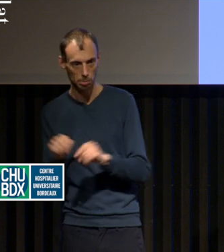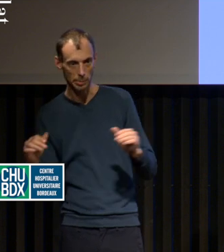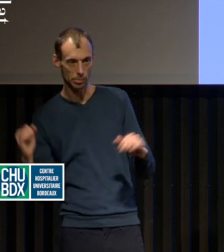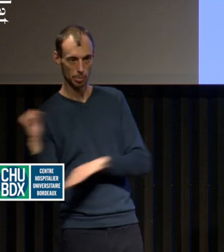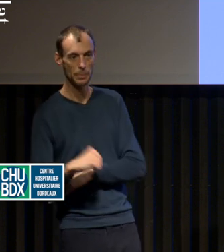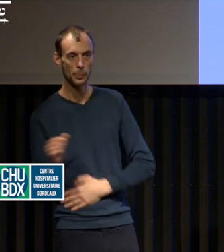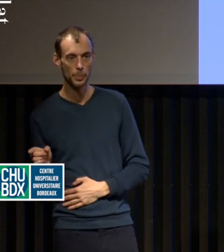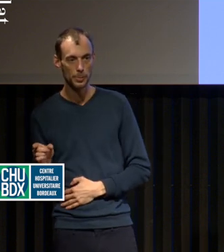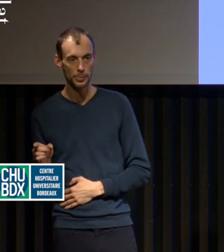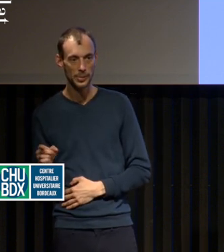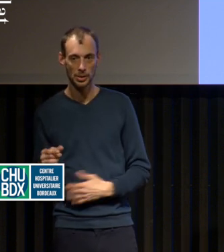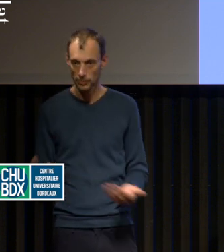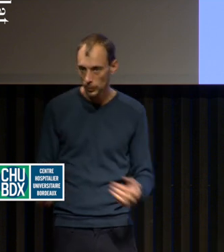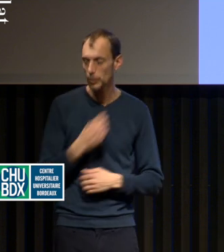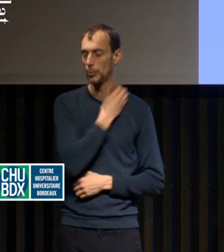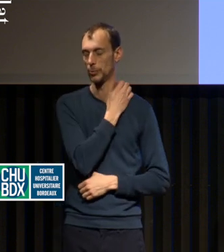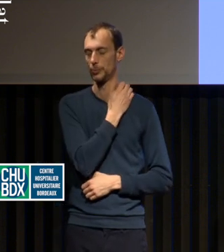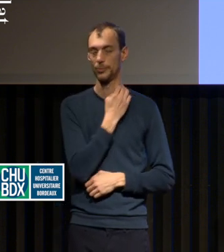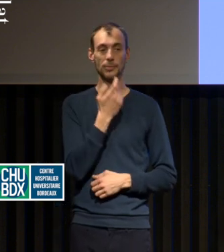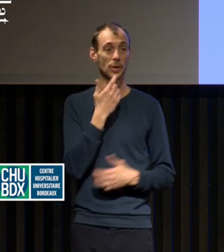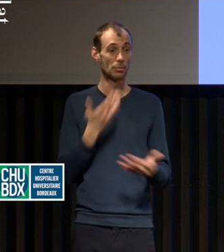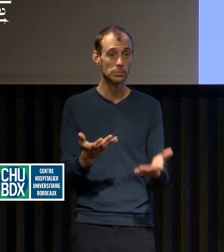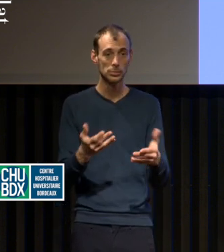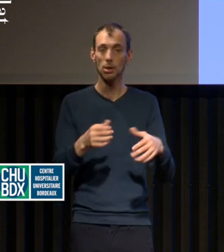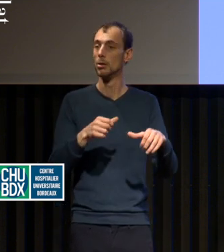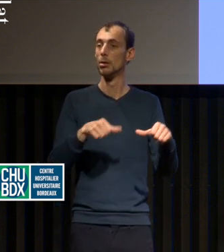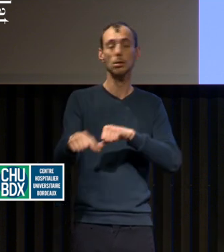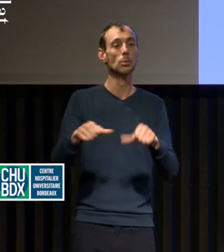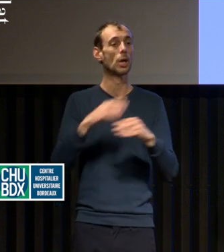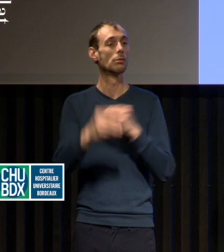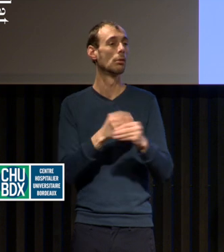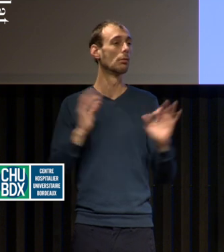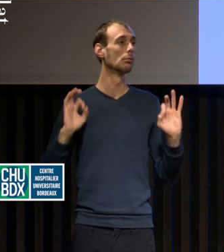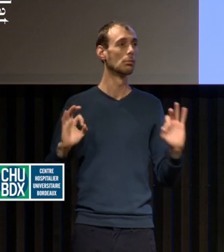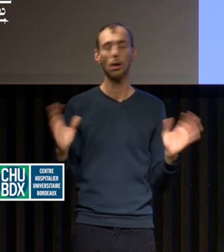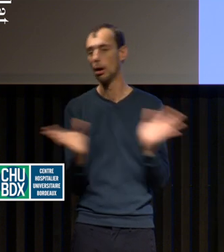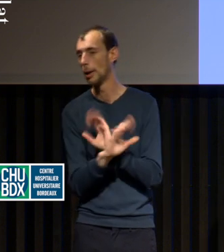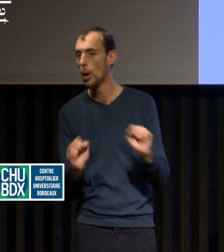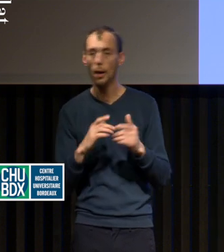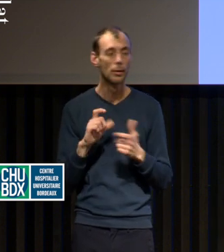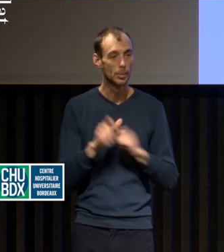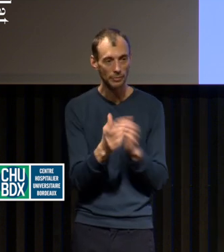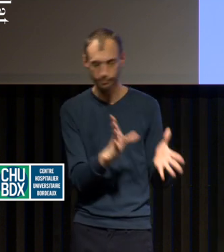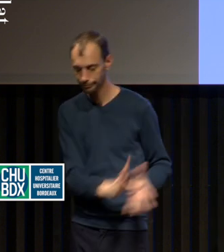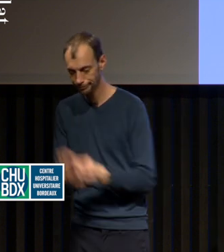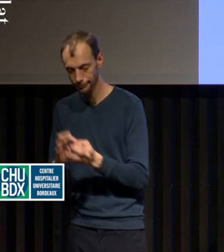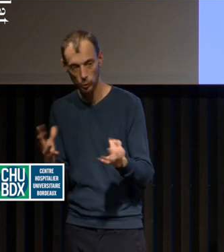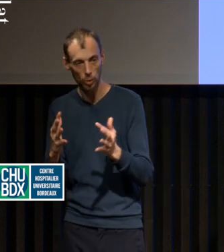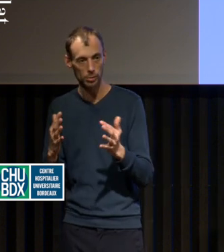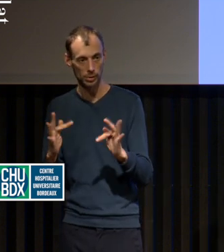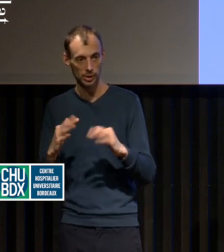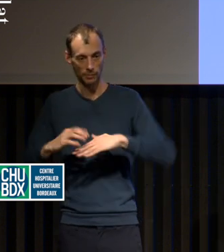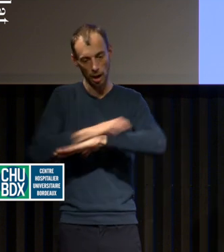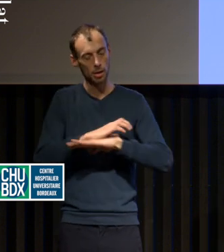le monde moderne, cette vie merveilleuse que nous vivons, est associée à une perte de diversité de ce